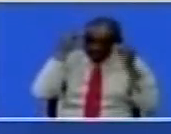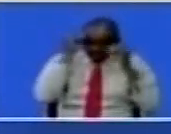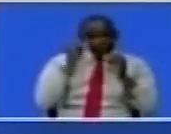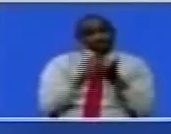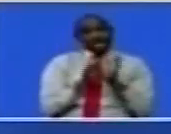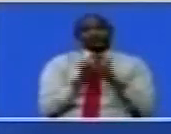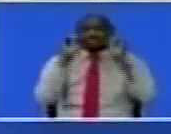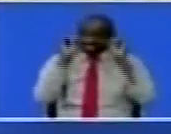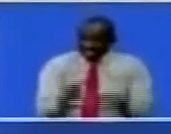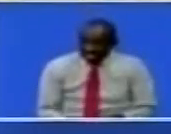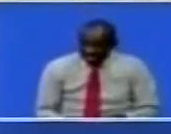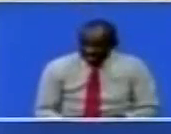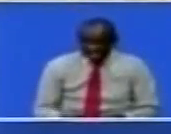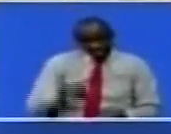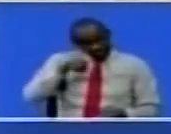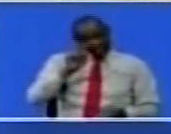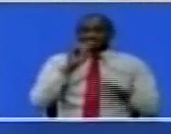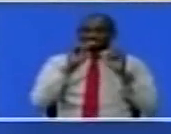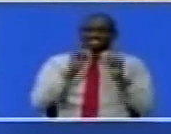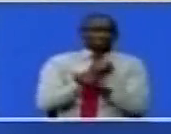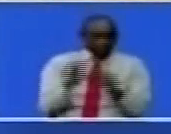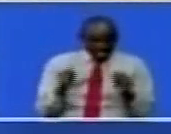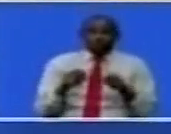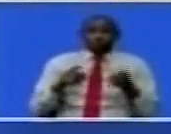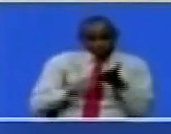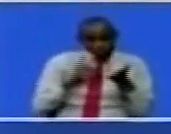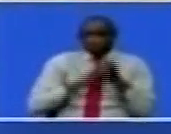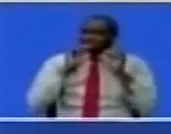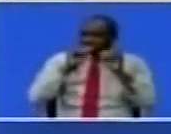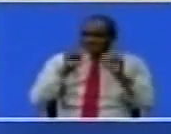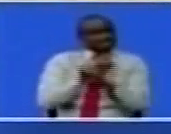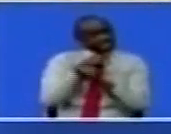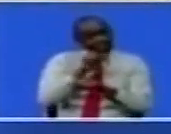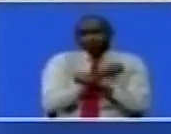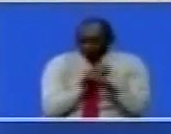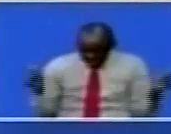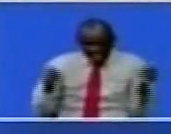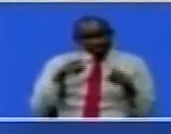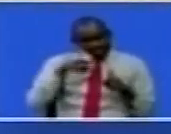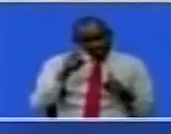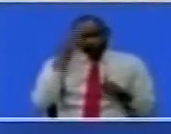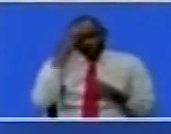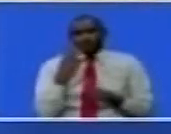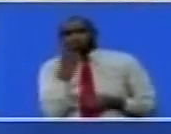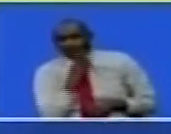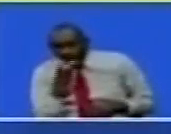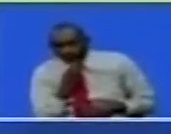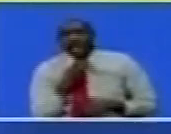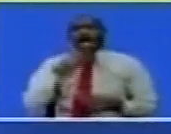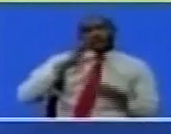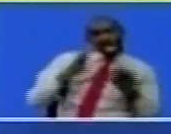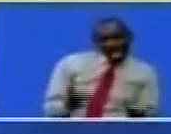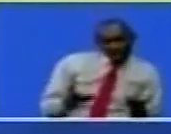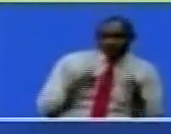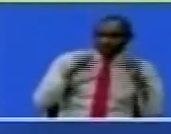walimu. Kwake walifunzwa vizuri na wazungu na akanitoa taka masikioni kuhusu matamshi ya Kiingereza,